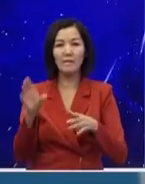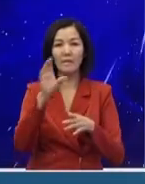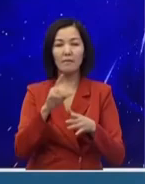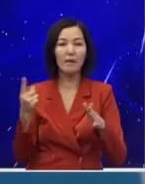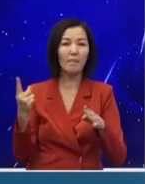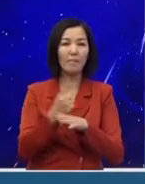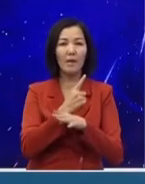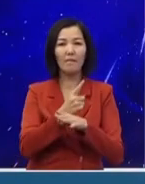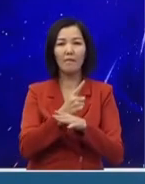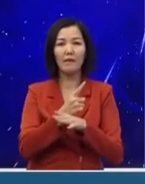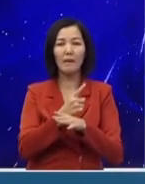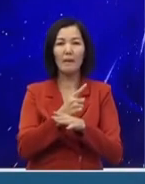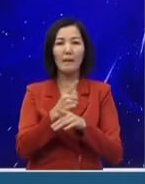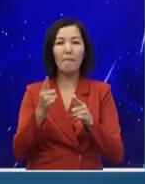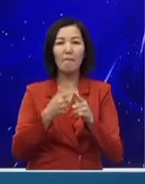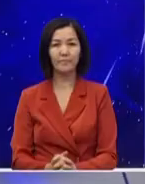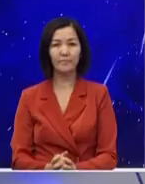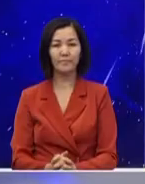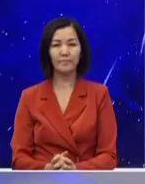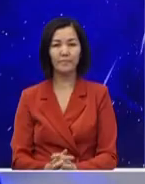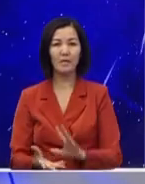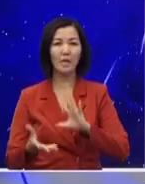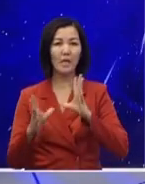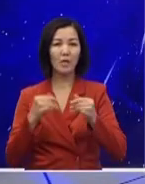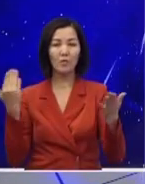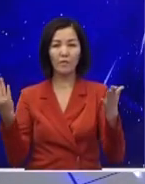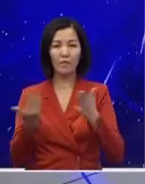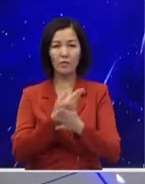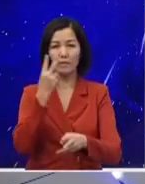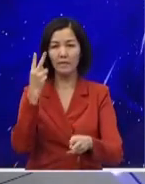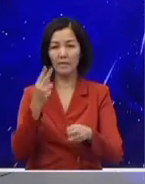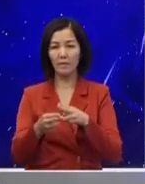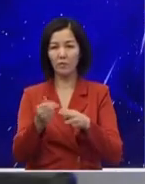первый коммерческий междугородный рейс. Это были все новости к